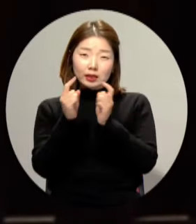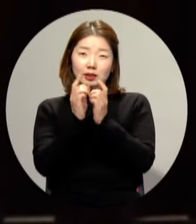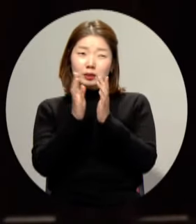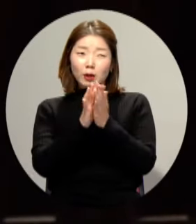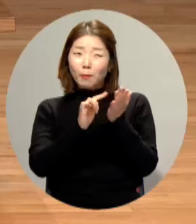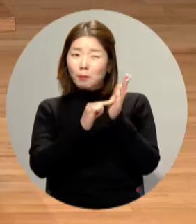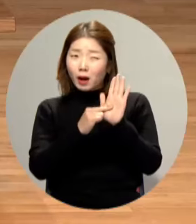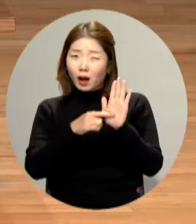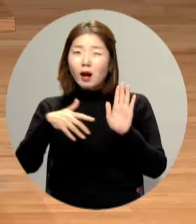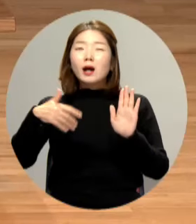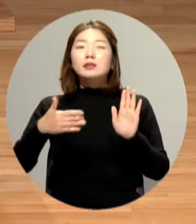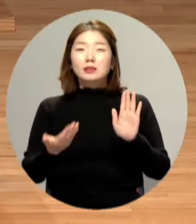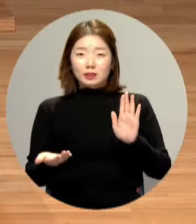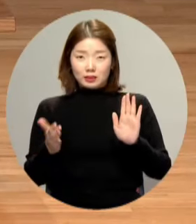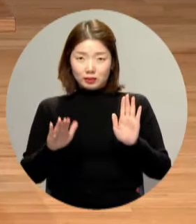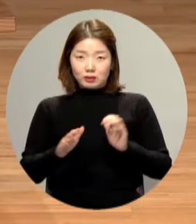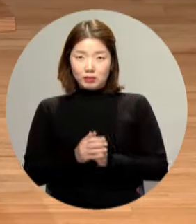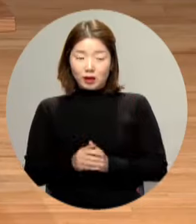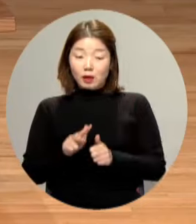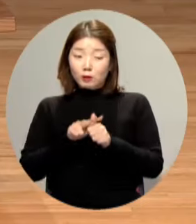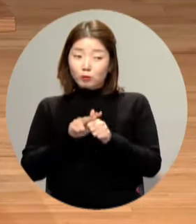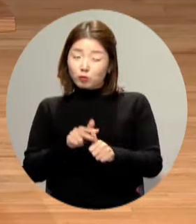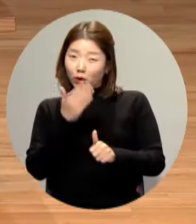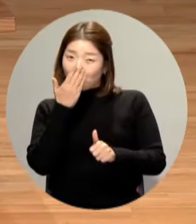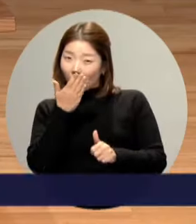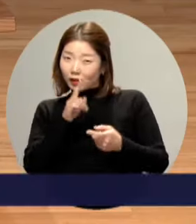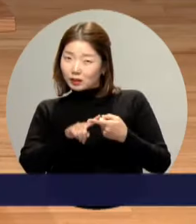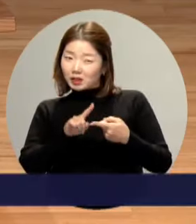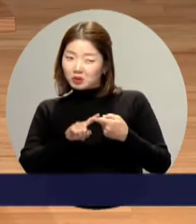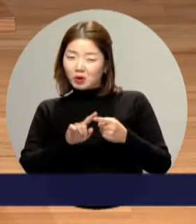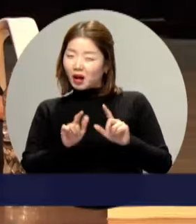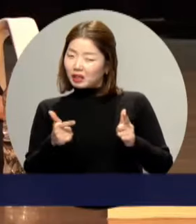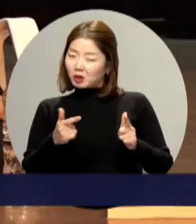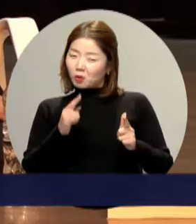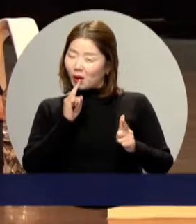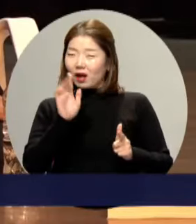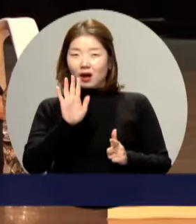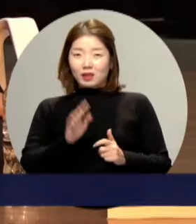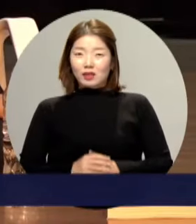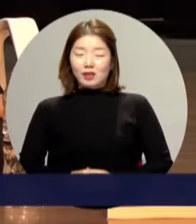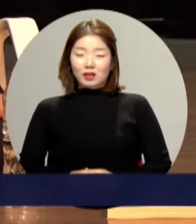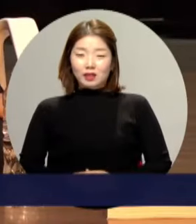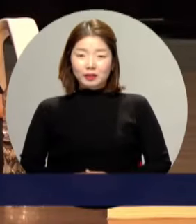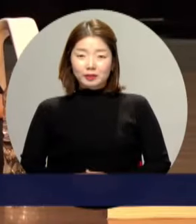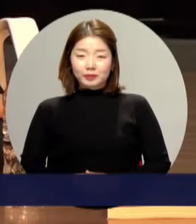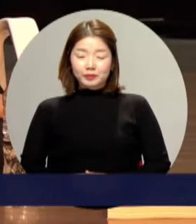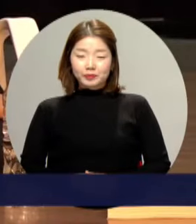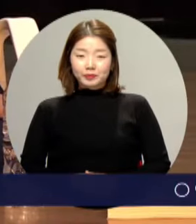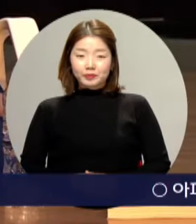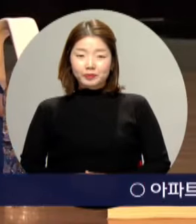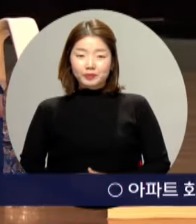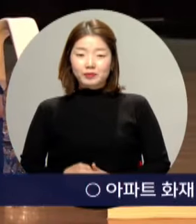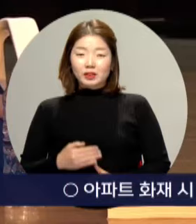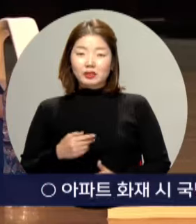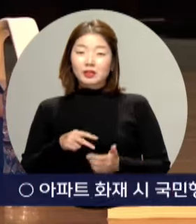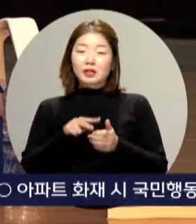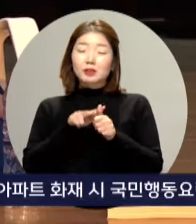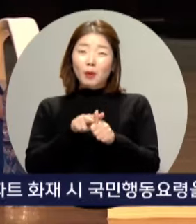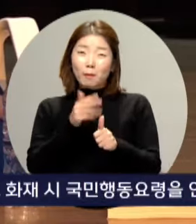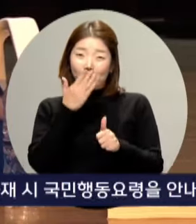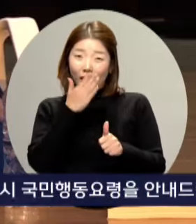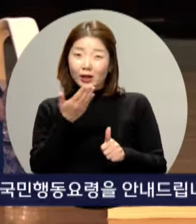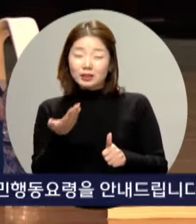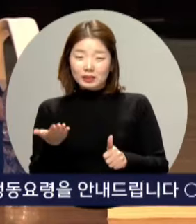직접적인 언급은 하지 않았지만 출마 가능성을 부인하지 않았습니다. 원채원 의원 가능성이 있지만 아직